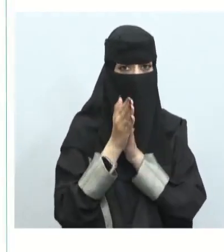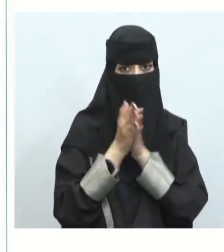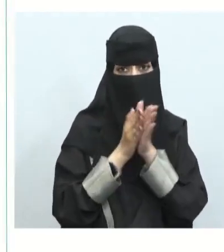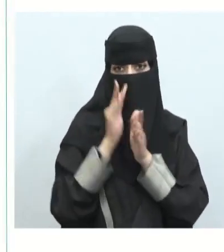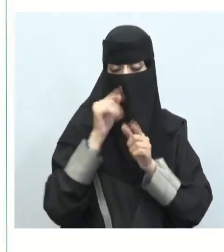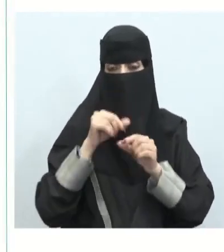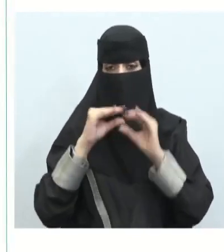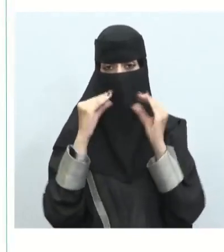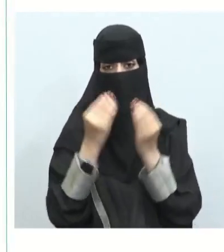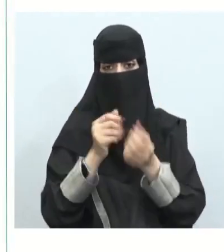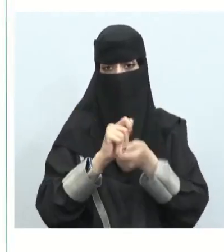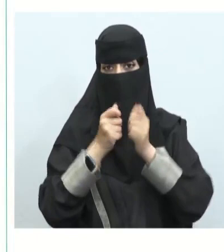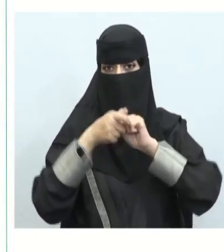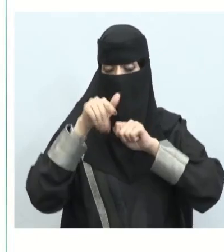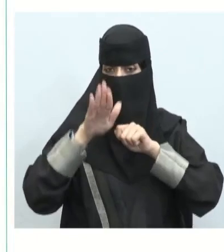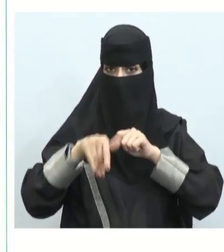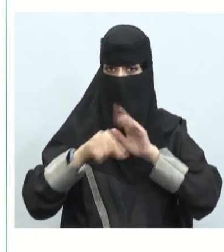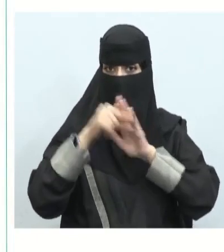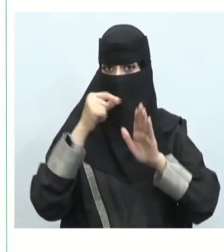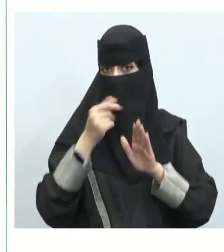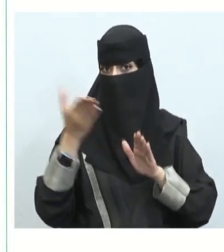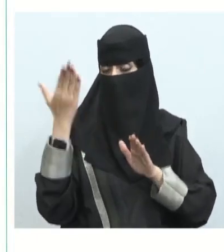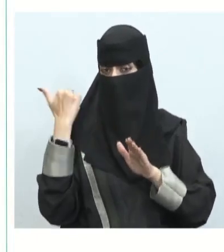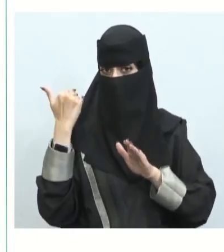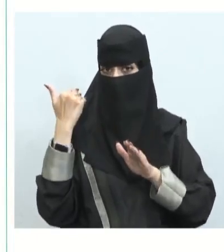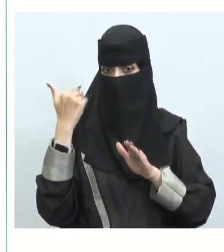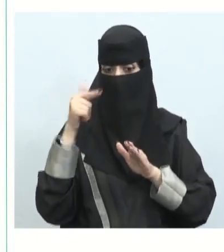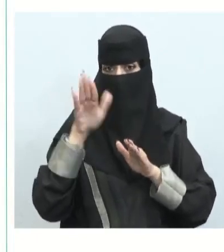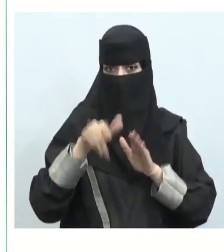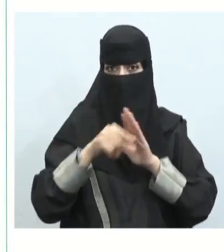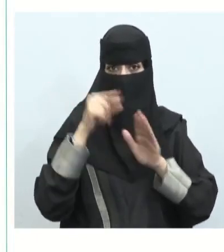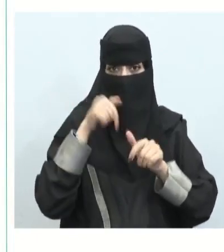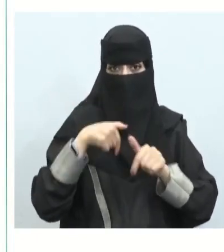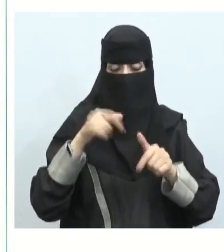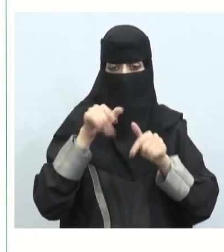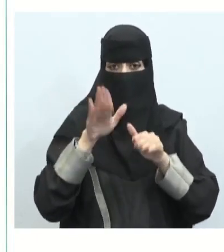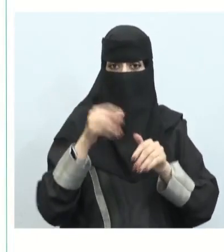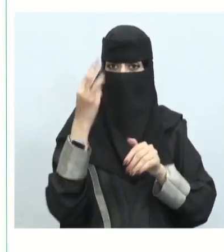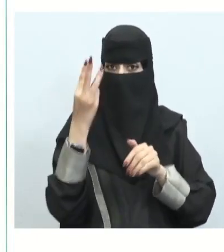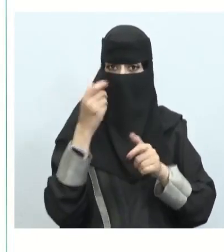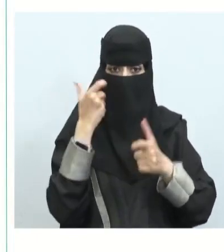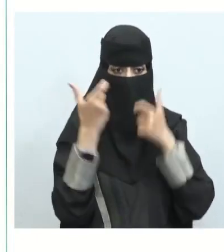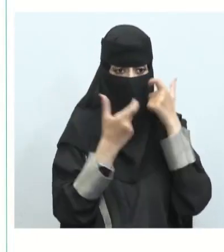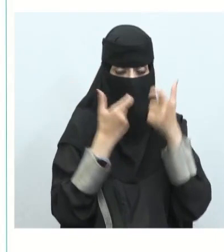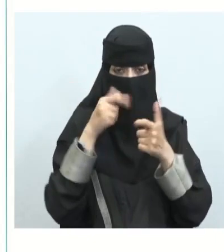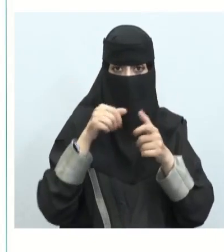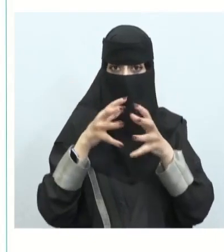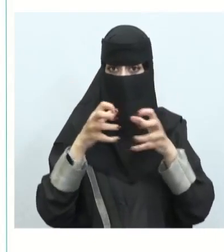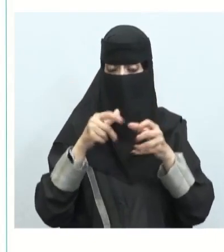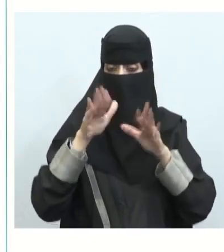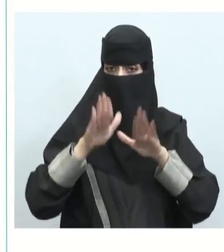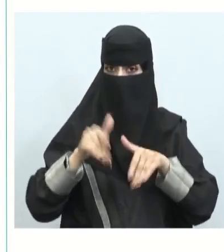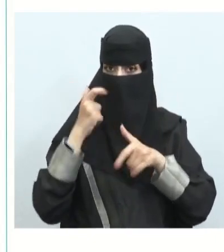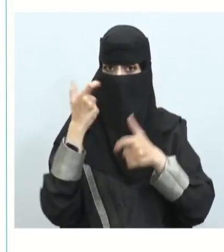واداره التغيير نحن في الدروس السابقه في هذا الموضوع ذكرنا هنالك ثلاث نظريات فصلنا في كل